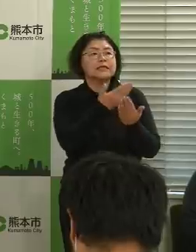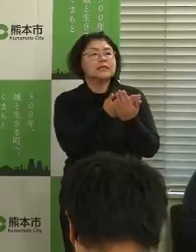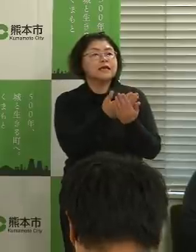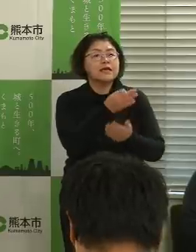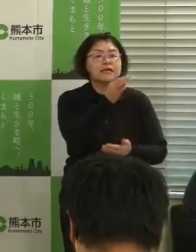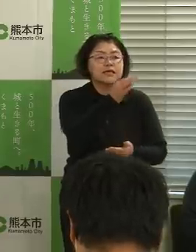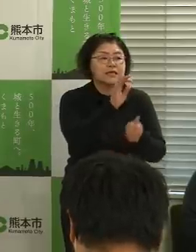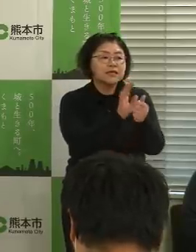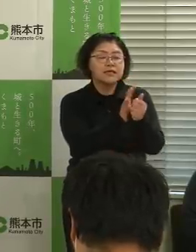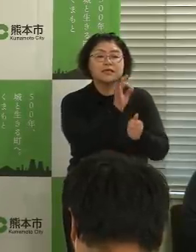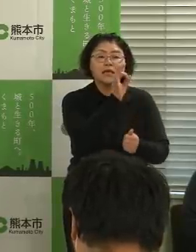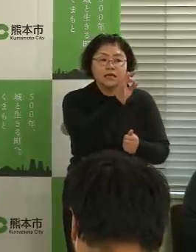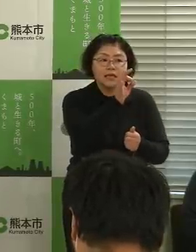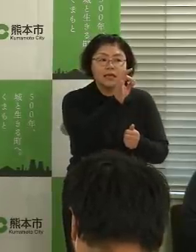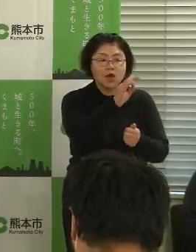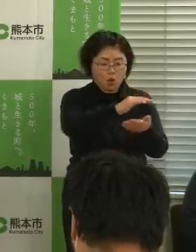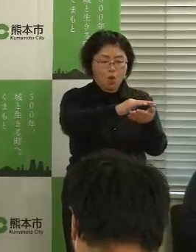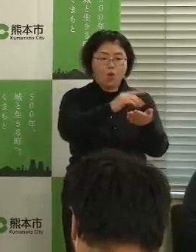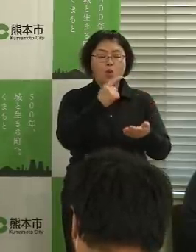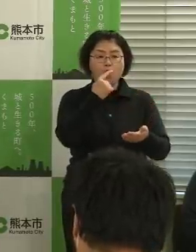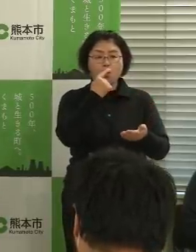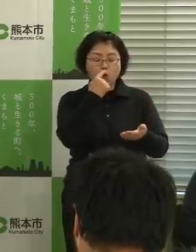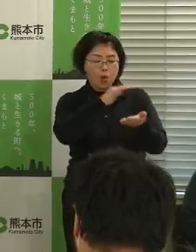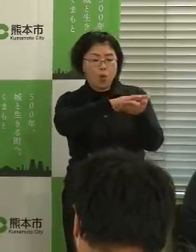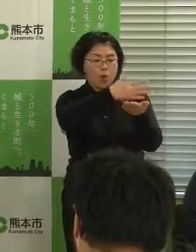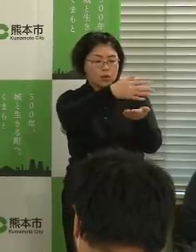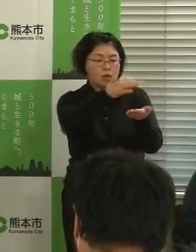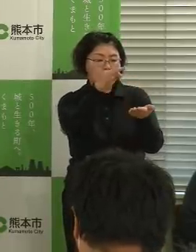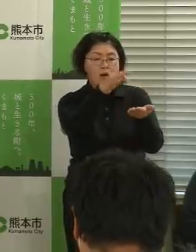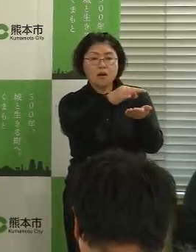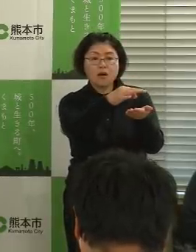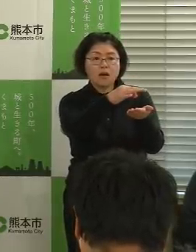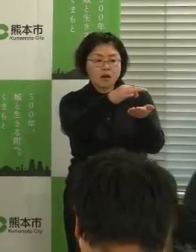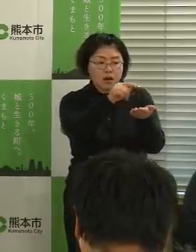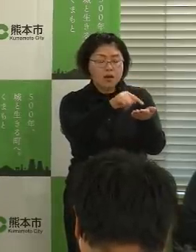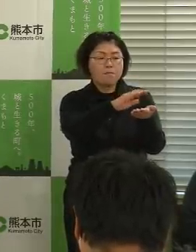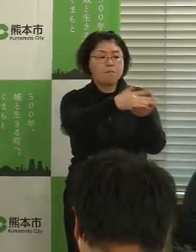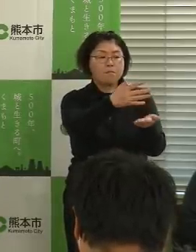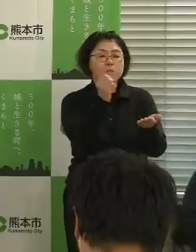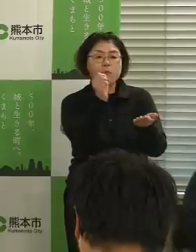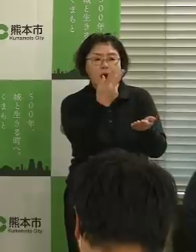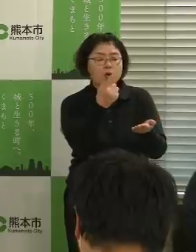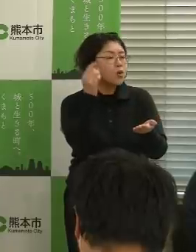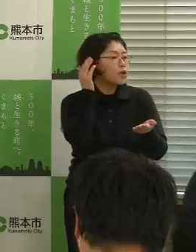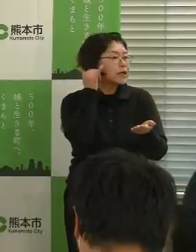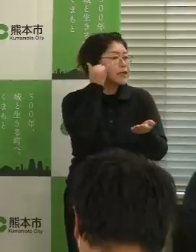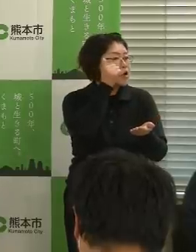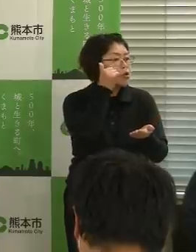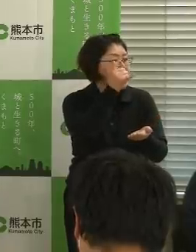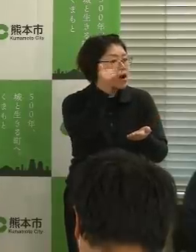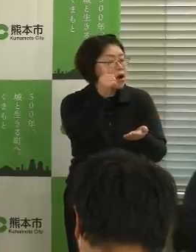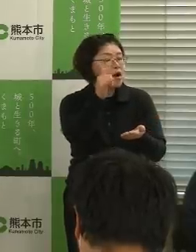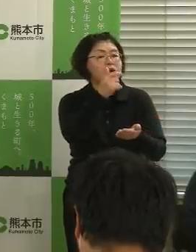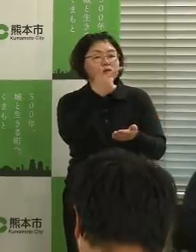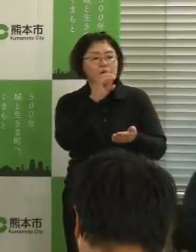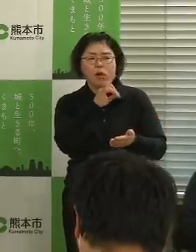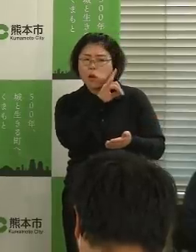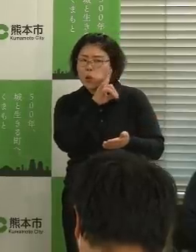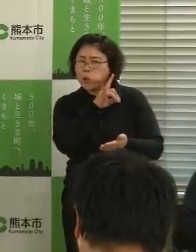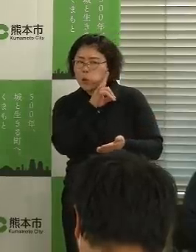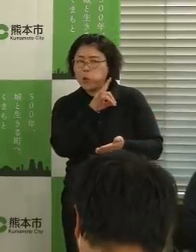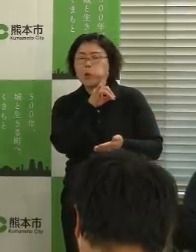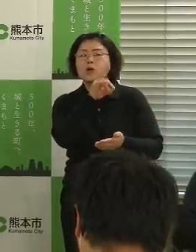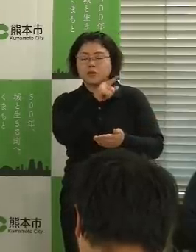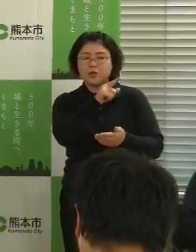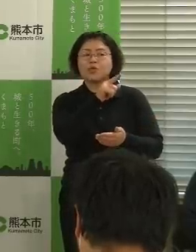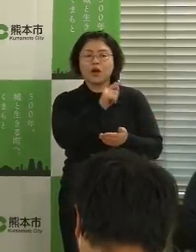に口座番号等を聞き出そうとする不審電話がかかるなど、新型コロナウイルスを口実